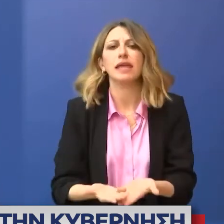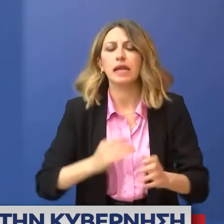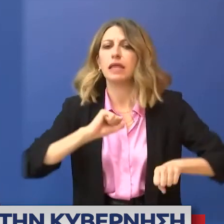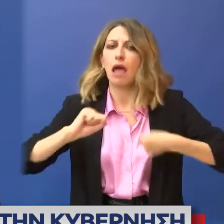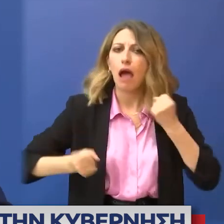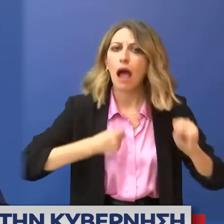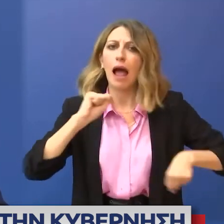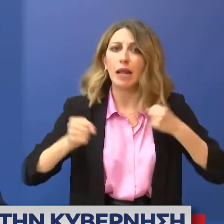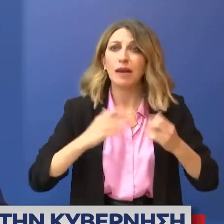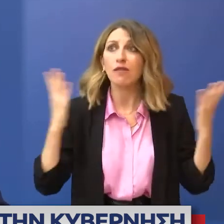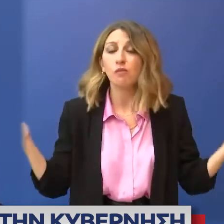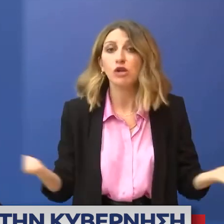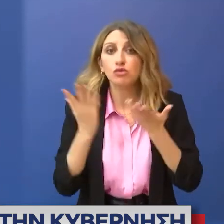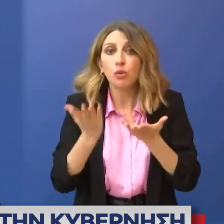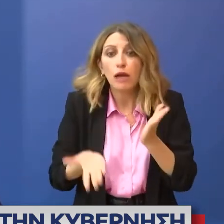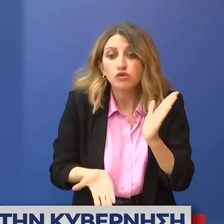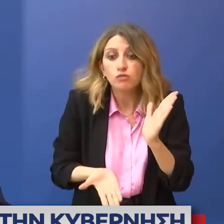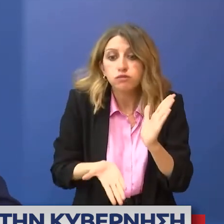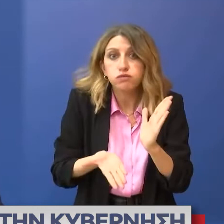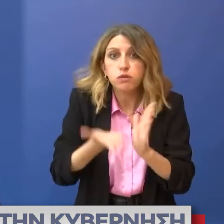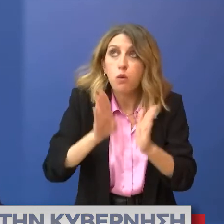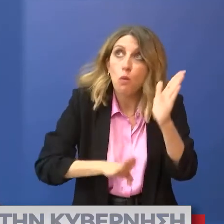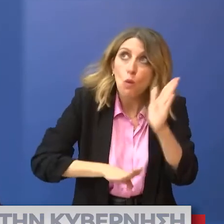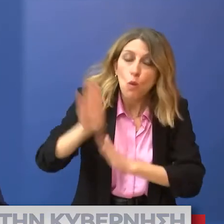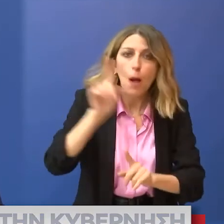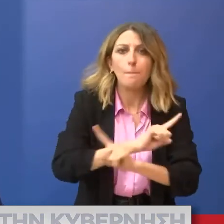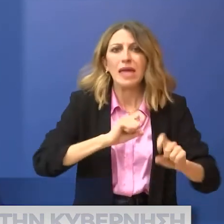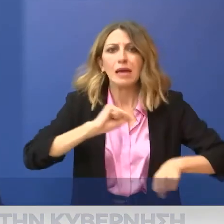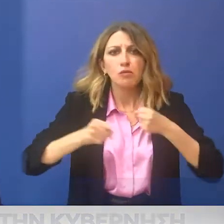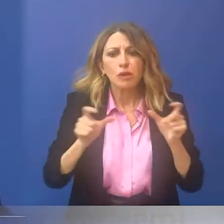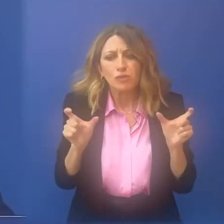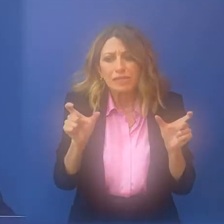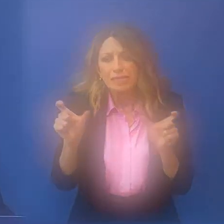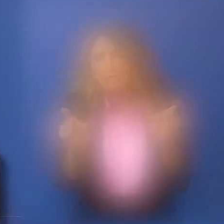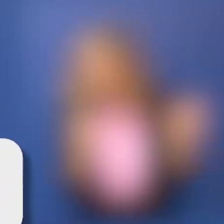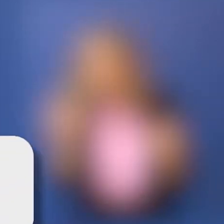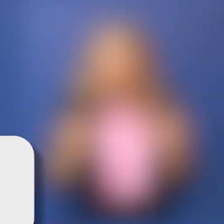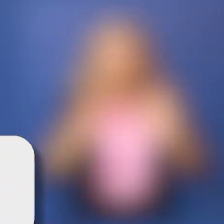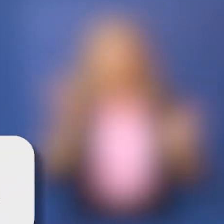προβλήματα σε ένα περιβάλλον που ο δανεισμός δυσκολεύει, γιατί τότε τις περιπέτειες θα τις περάσουν οι πιο αδύναμοι.